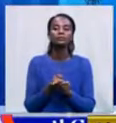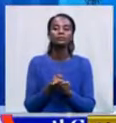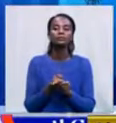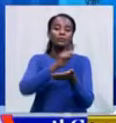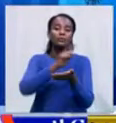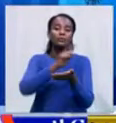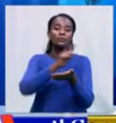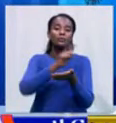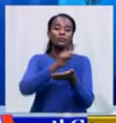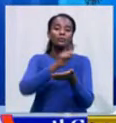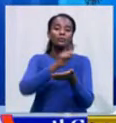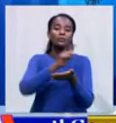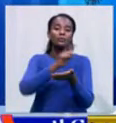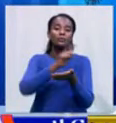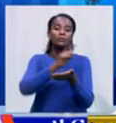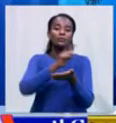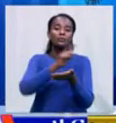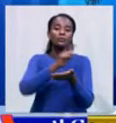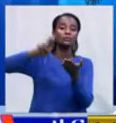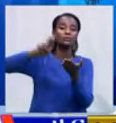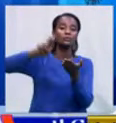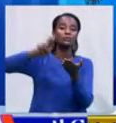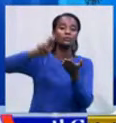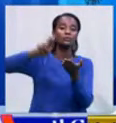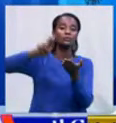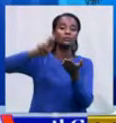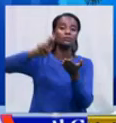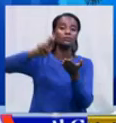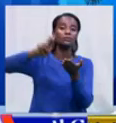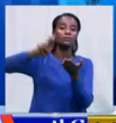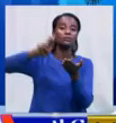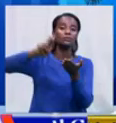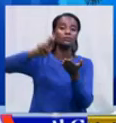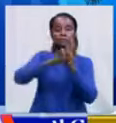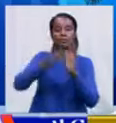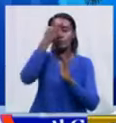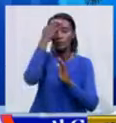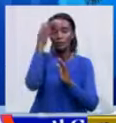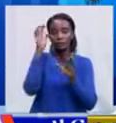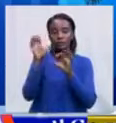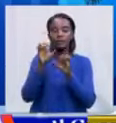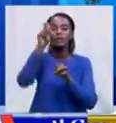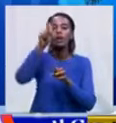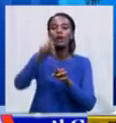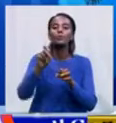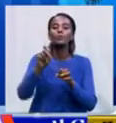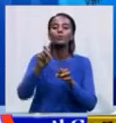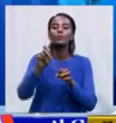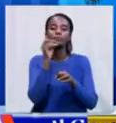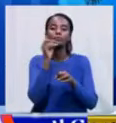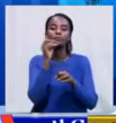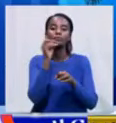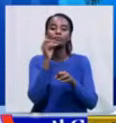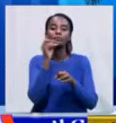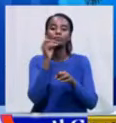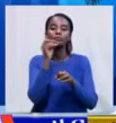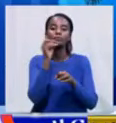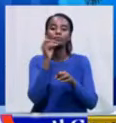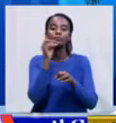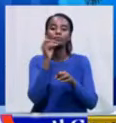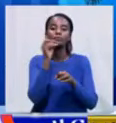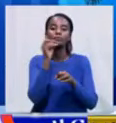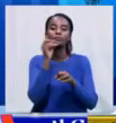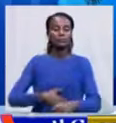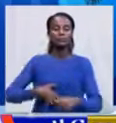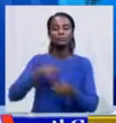ከሳምንት በፊት የሐዋሳ ዩኒቨርሲቲ ግዚያብየ ሰራተኞች ከስራ መቀነሳቸውን ምክንያት በማድረግ ለደቡብ ራዲዮና ቴሌቪዥን ድርጅት ያሰሙትን